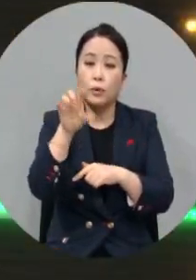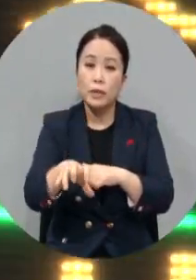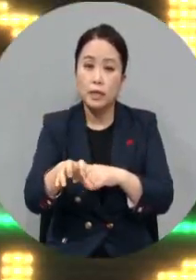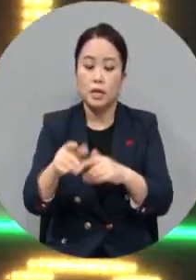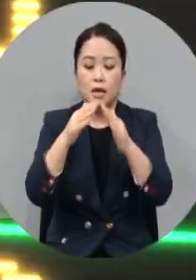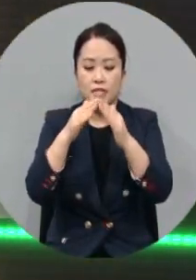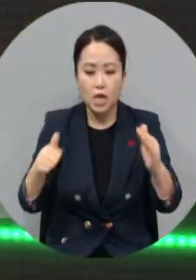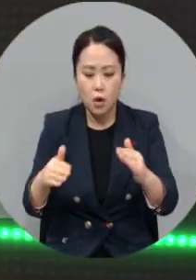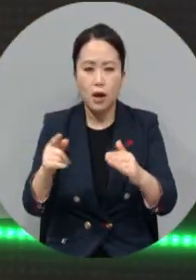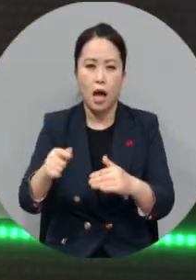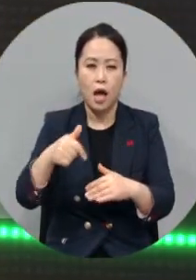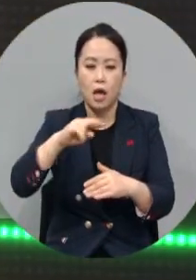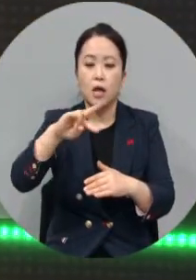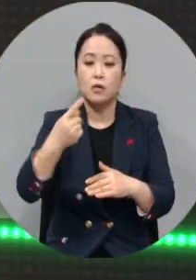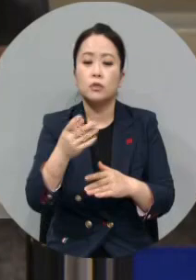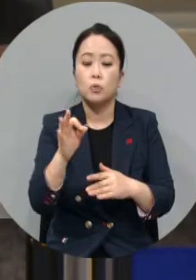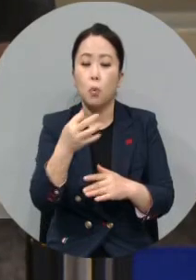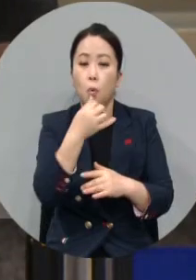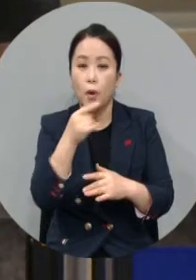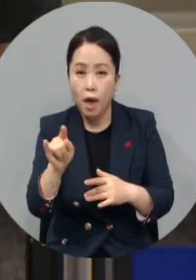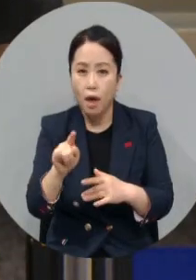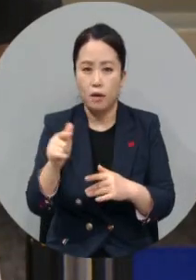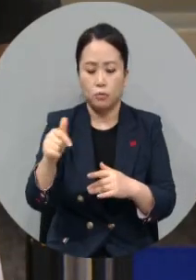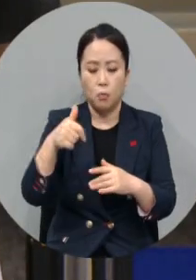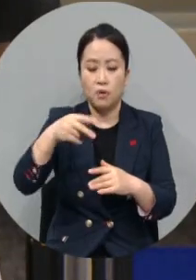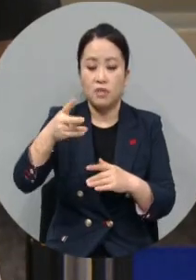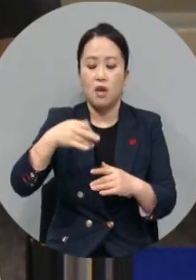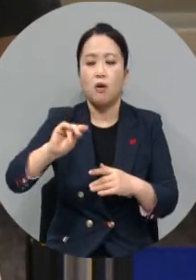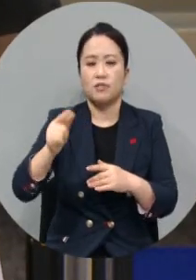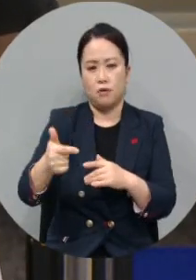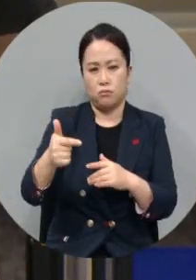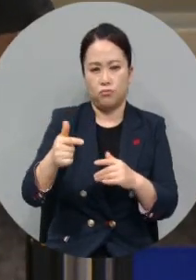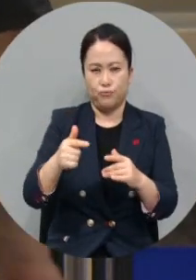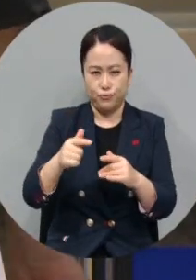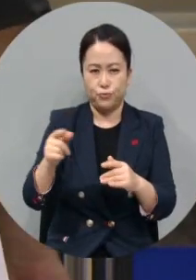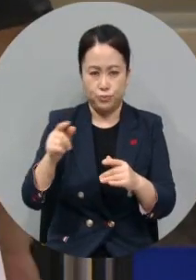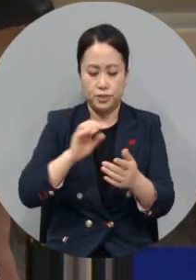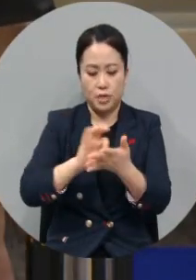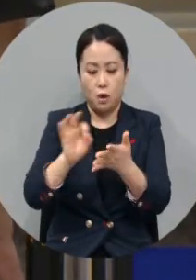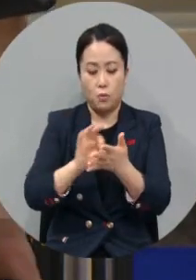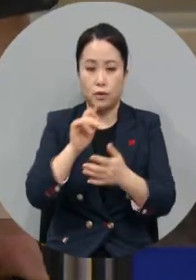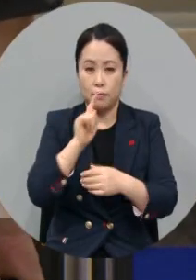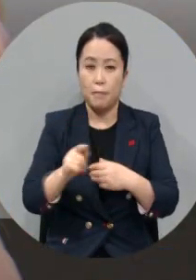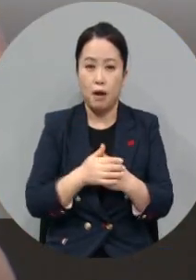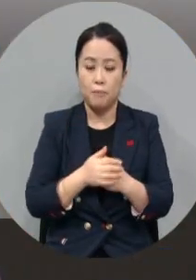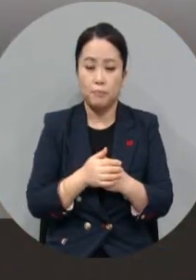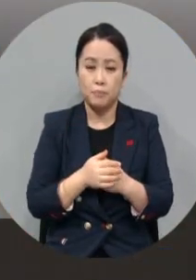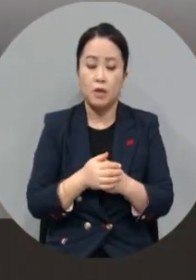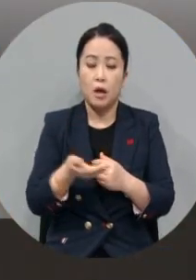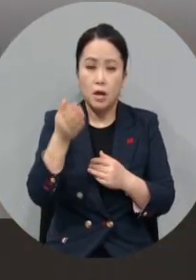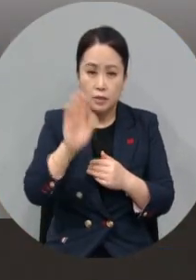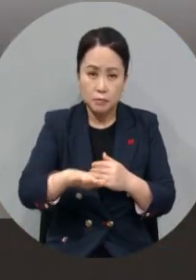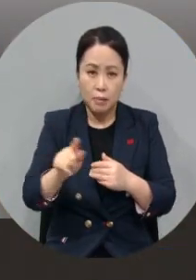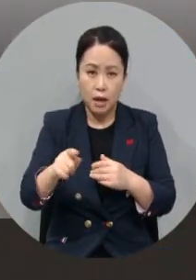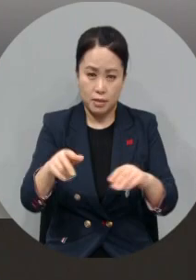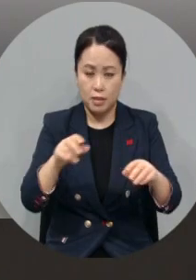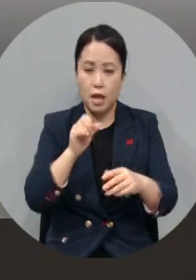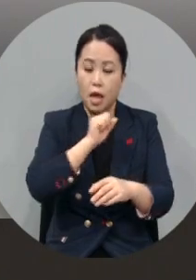겁니다. 국토 균형 발전을 이유로 들었습니다. 하지만 SRT 주중 좌석